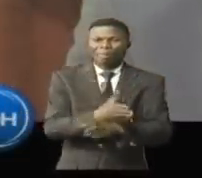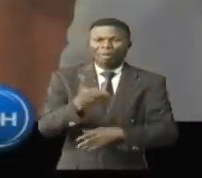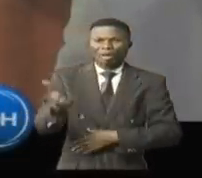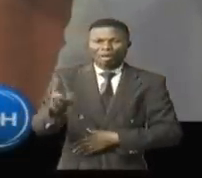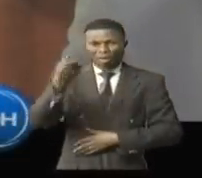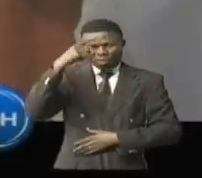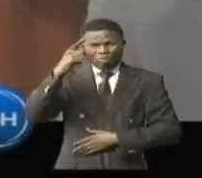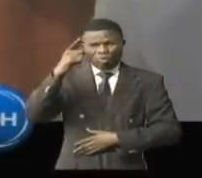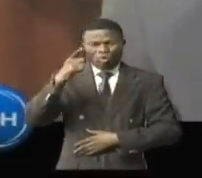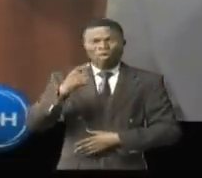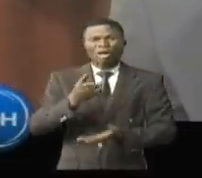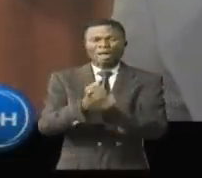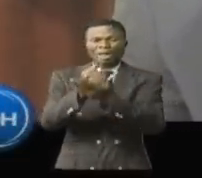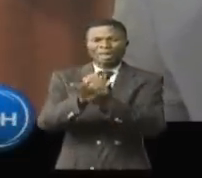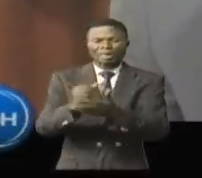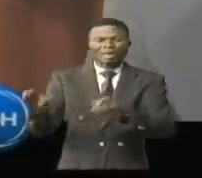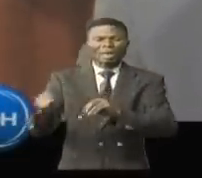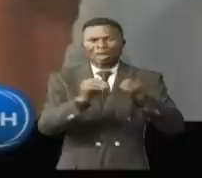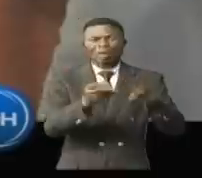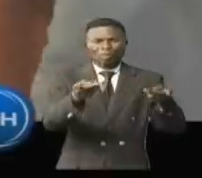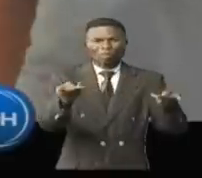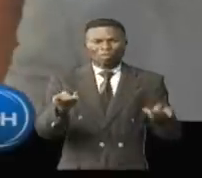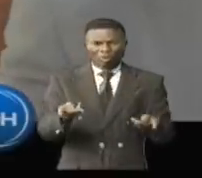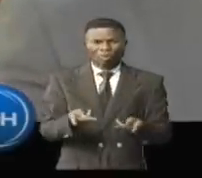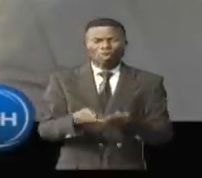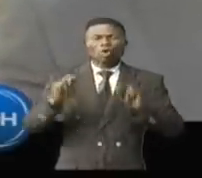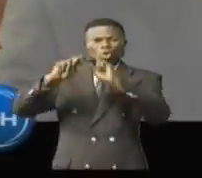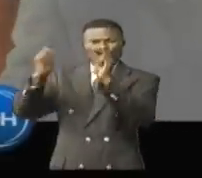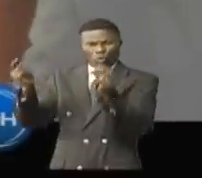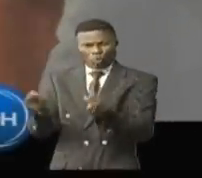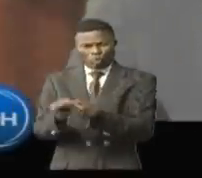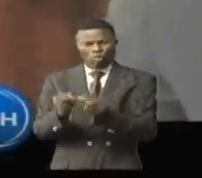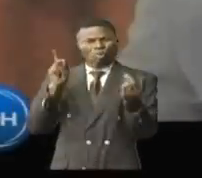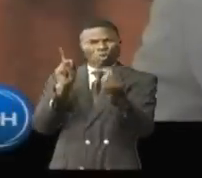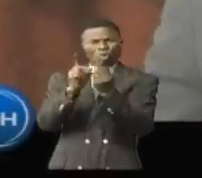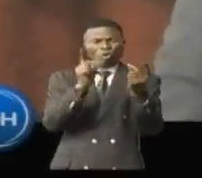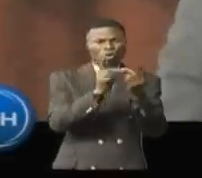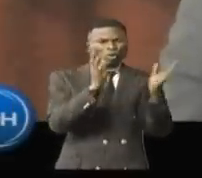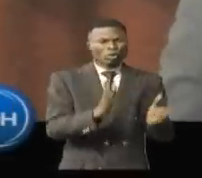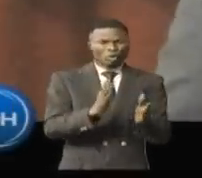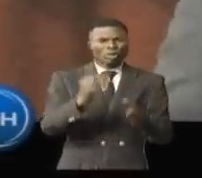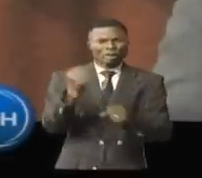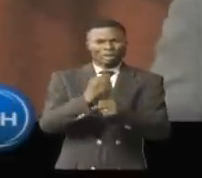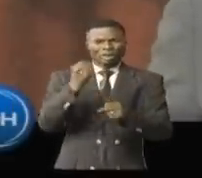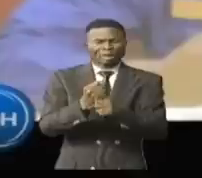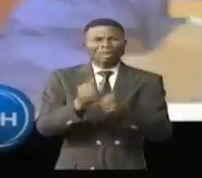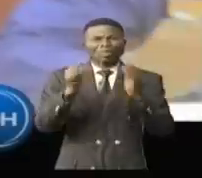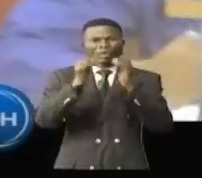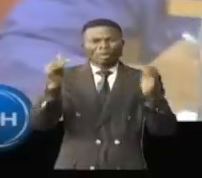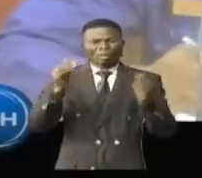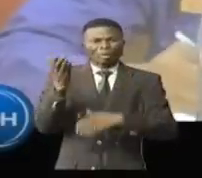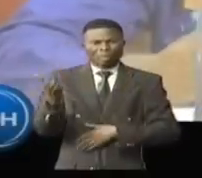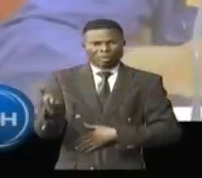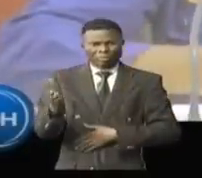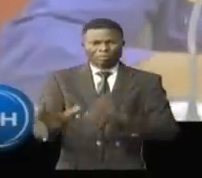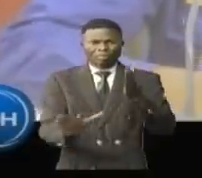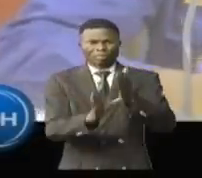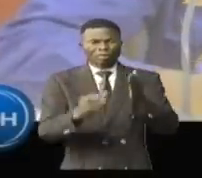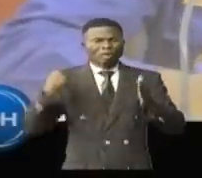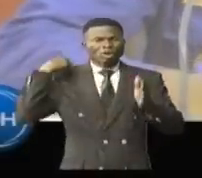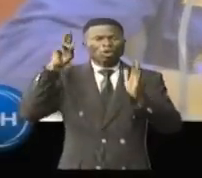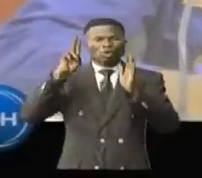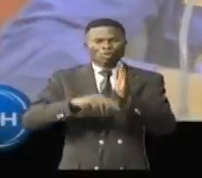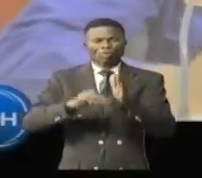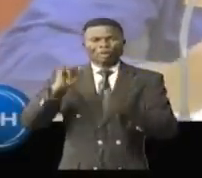pour faciliter la mise en place du groupe consultatif de processus de médiation. Au vice-gouverneur de